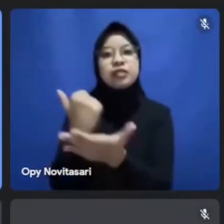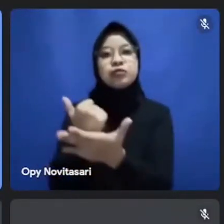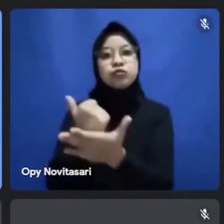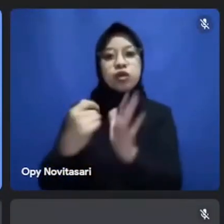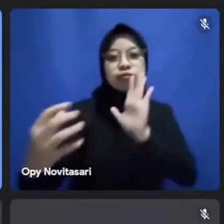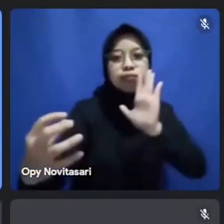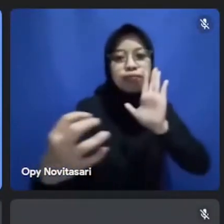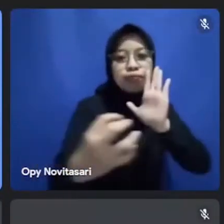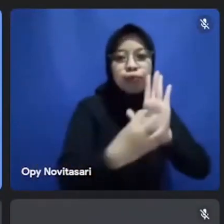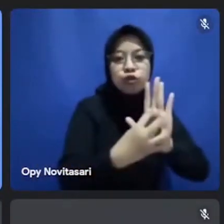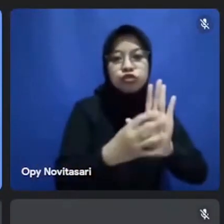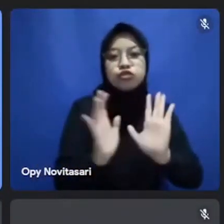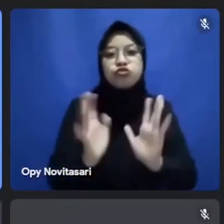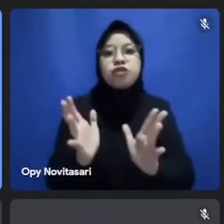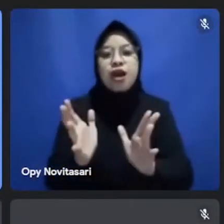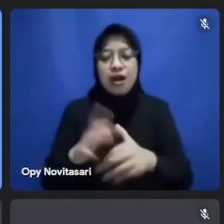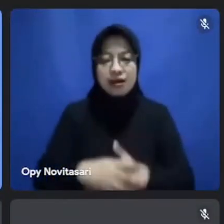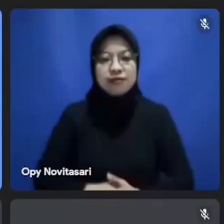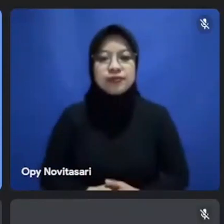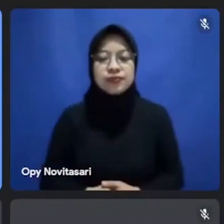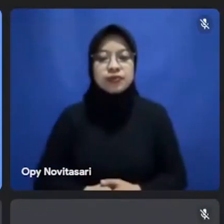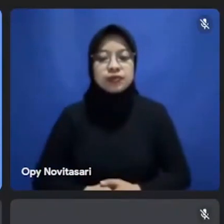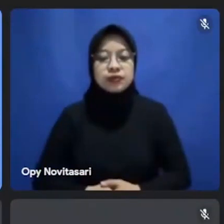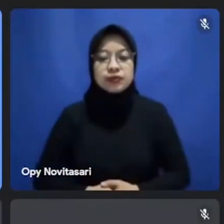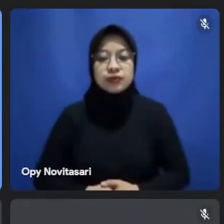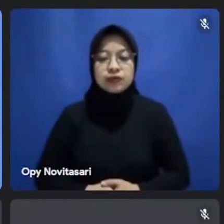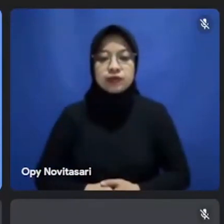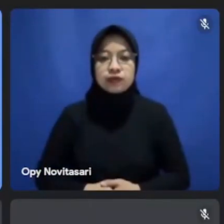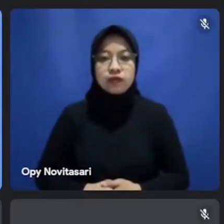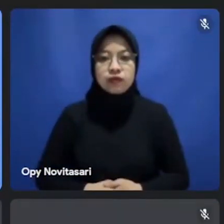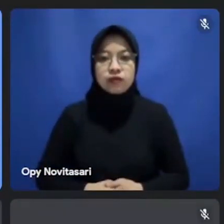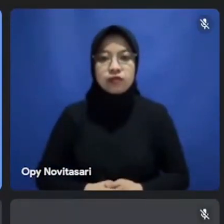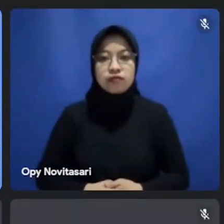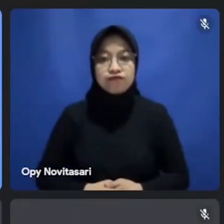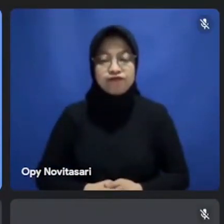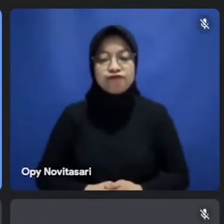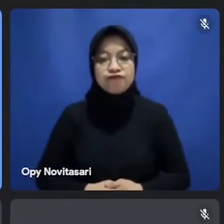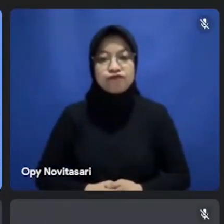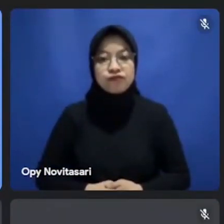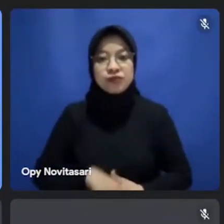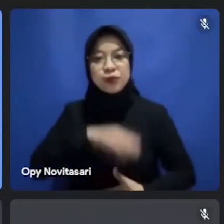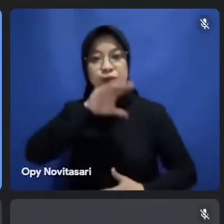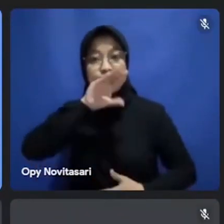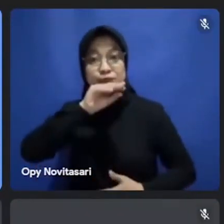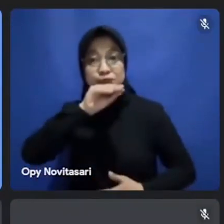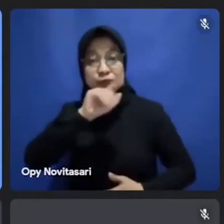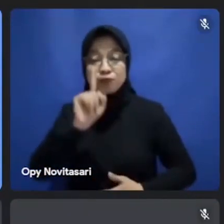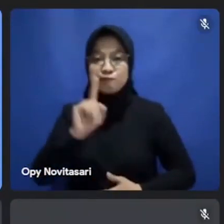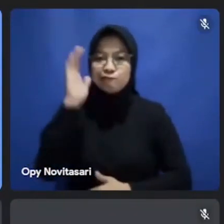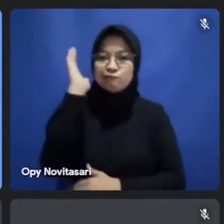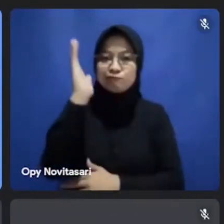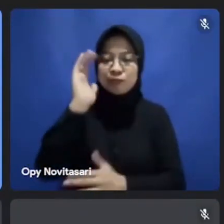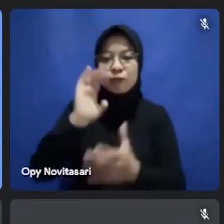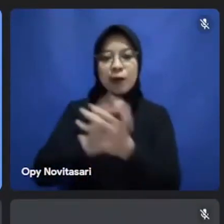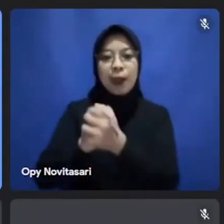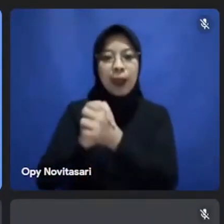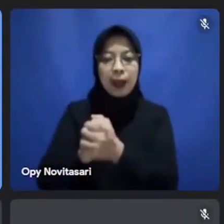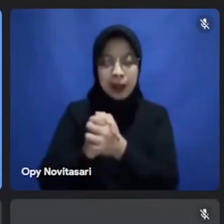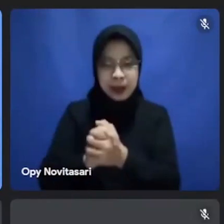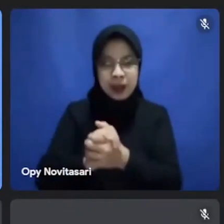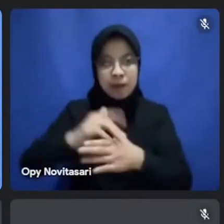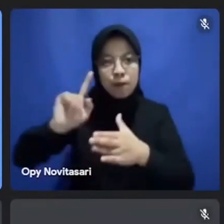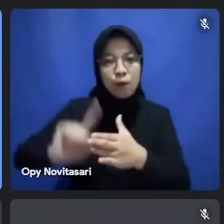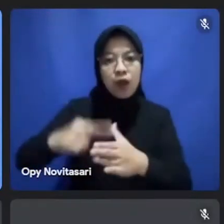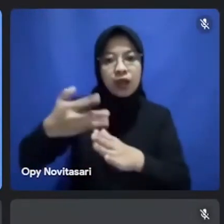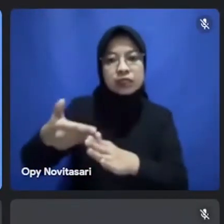di eh posting gitu kurang lebih eh mungkin saya perlu membicarakan dulu terlebih dahulu eh Sebelum kita